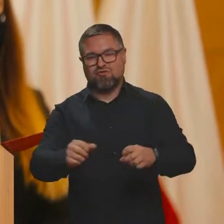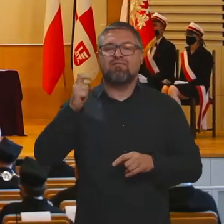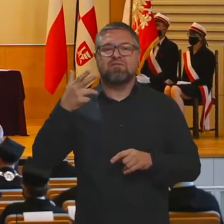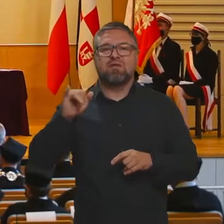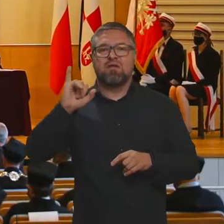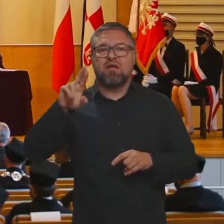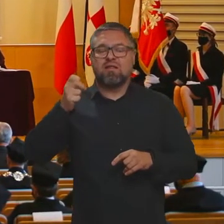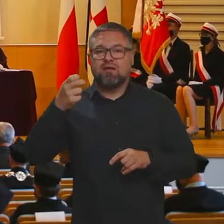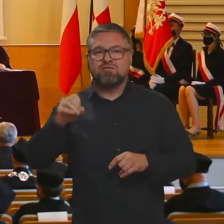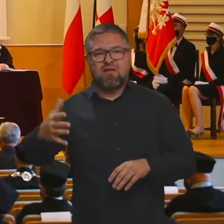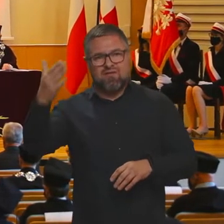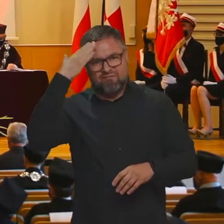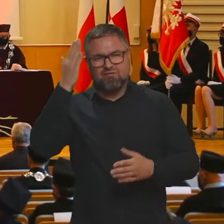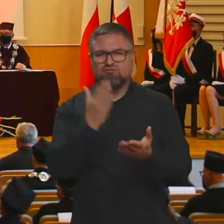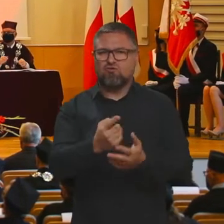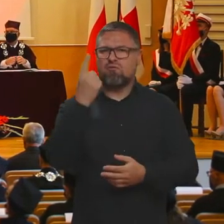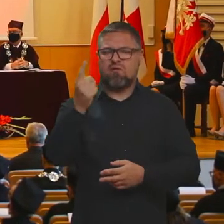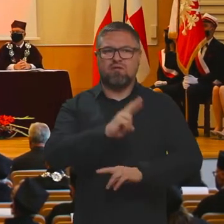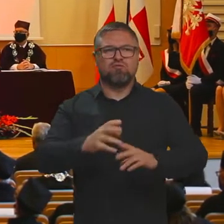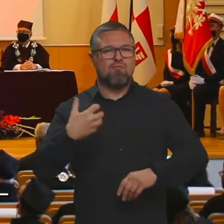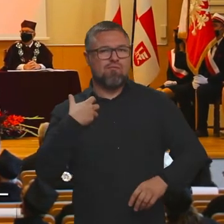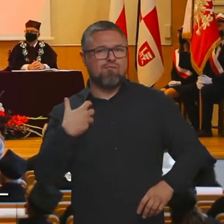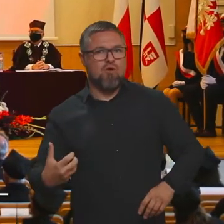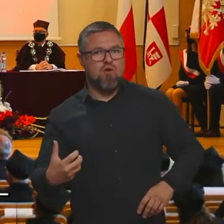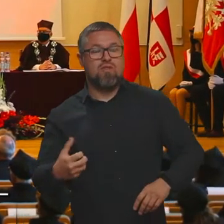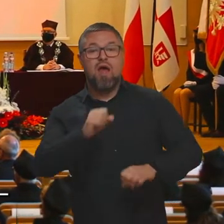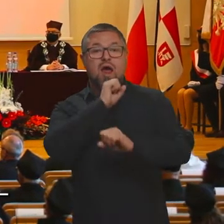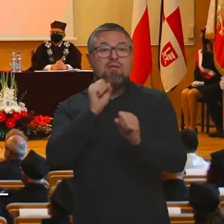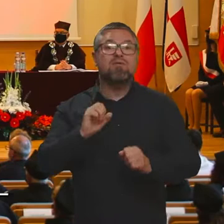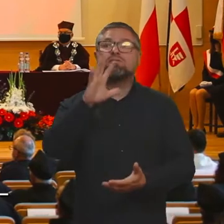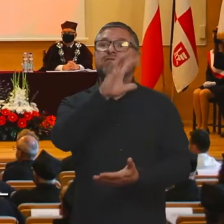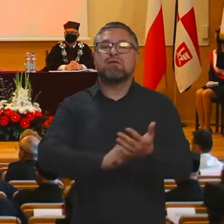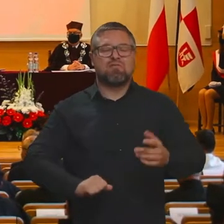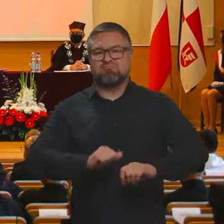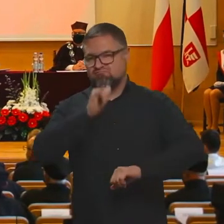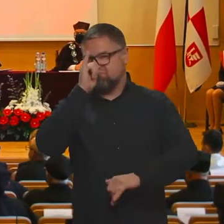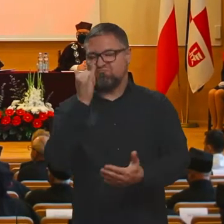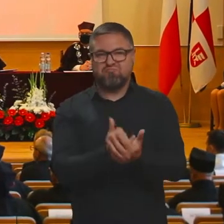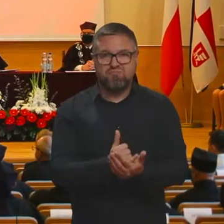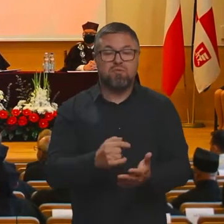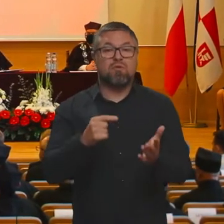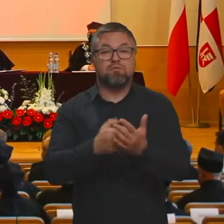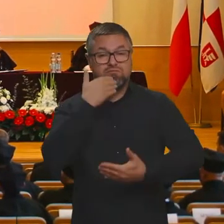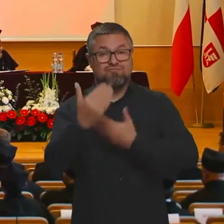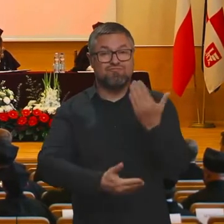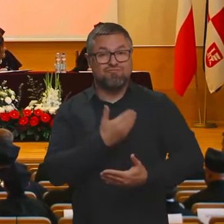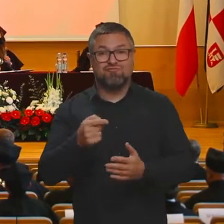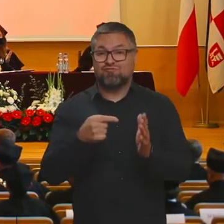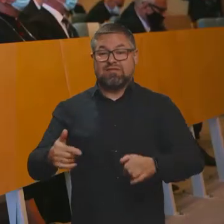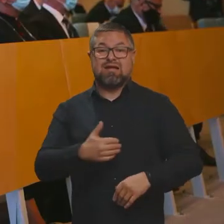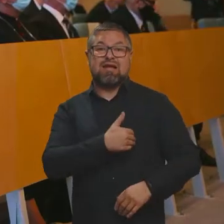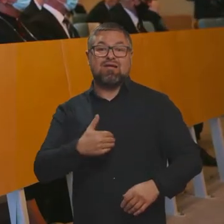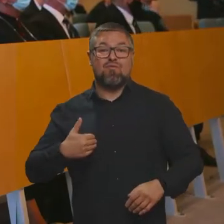najważniejsze. Wiedza jest jedyną rzeczą, która wzbogaca, a której nikt nie może nikomu odebrać. I tego Wam życzę. Dziękuję